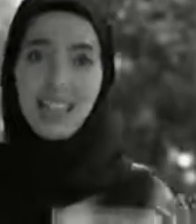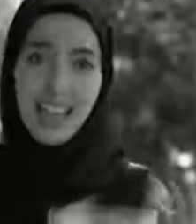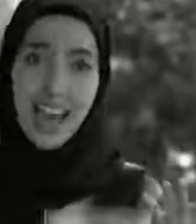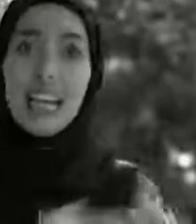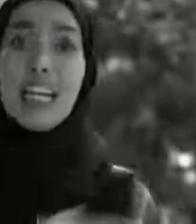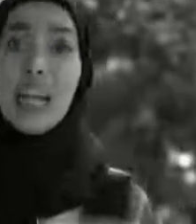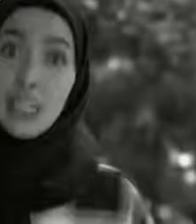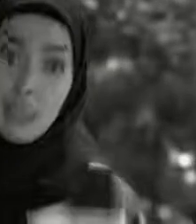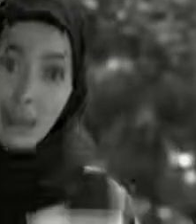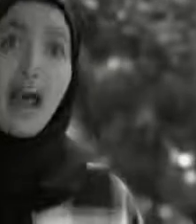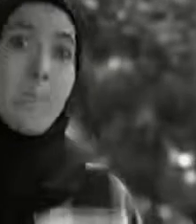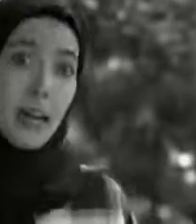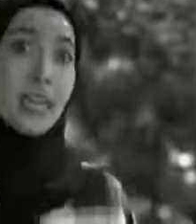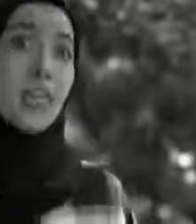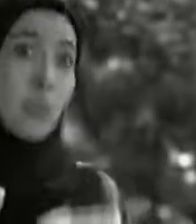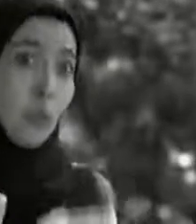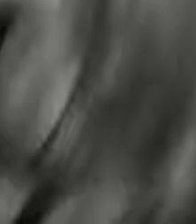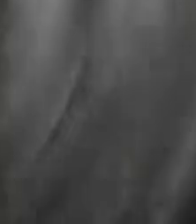Nailah